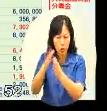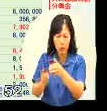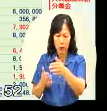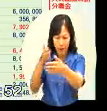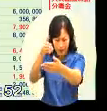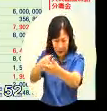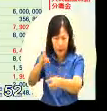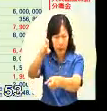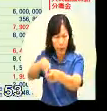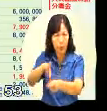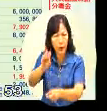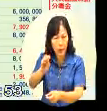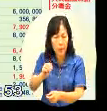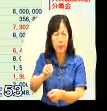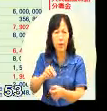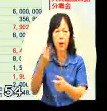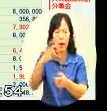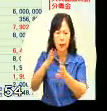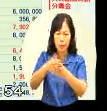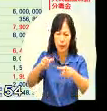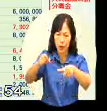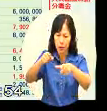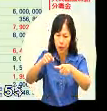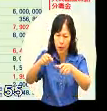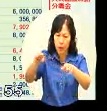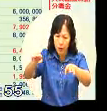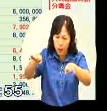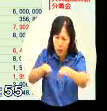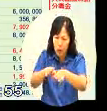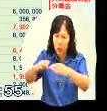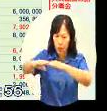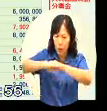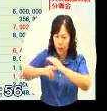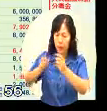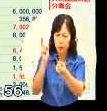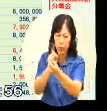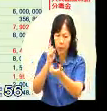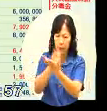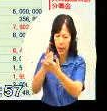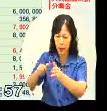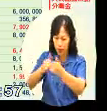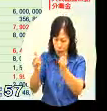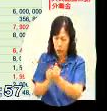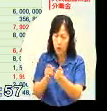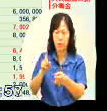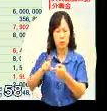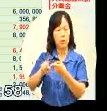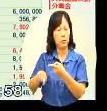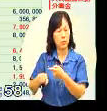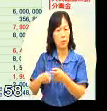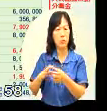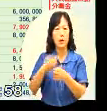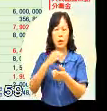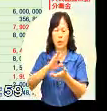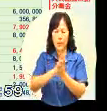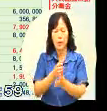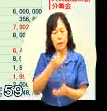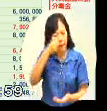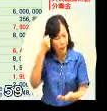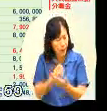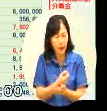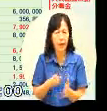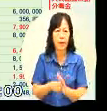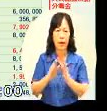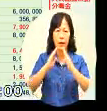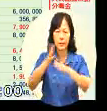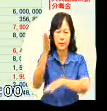成本效益，有没有公平的对待每一个人民团体才对啊。啊，结果呢？最后的很遗憾，市政